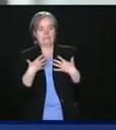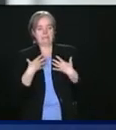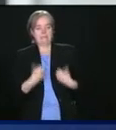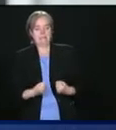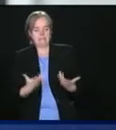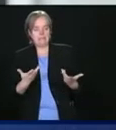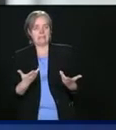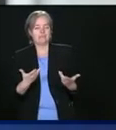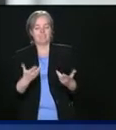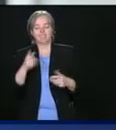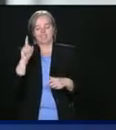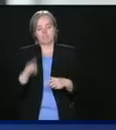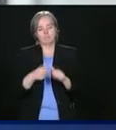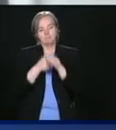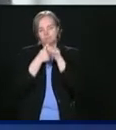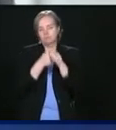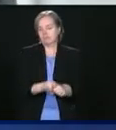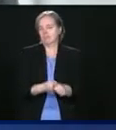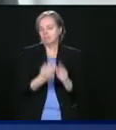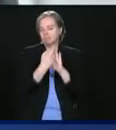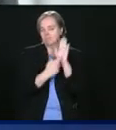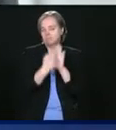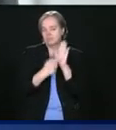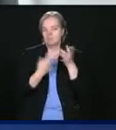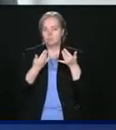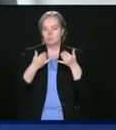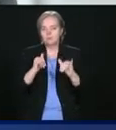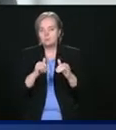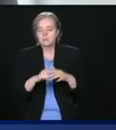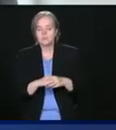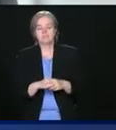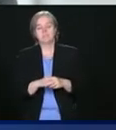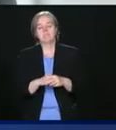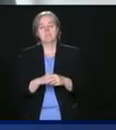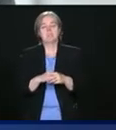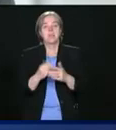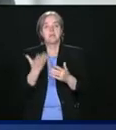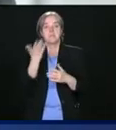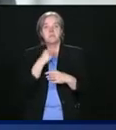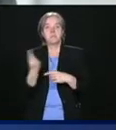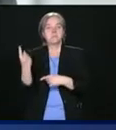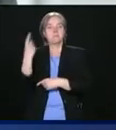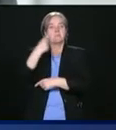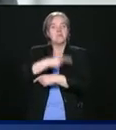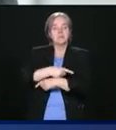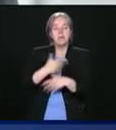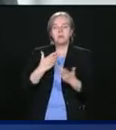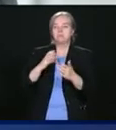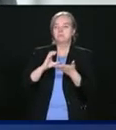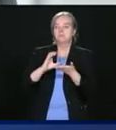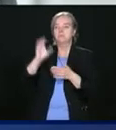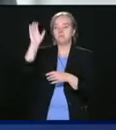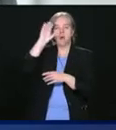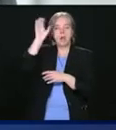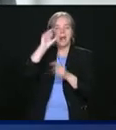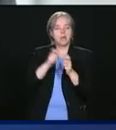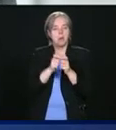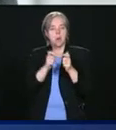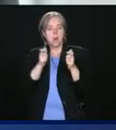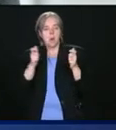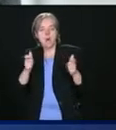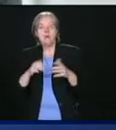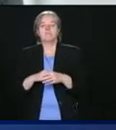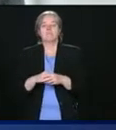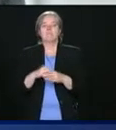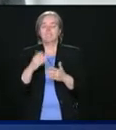sanitaire jamais vue et nous devons y répondre conséquemment. Alors même si la météo s'améliore, même dans les semaines à suivre, même si